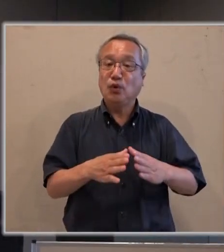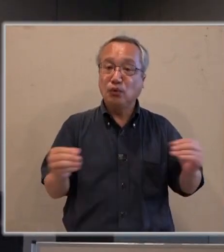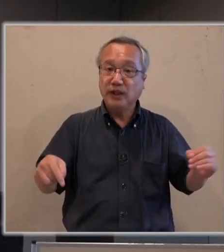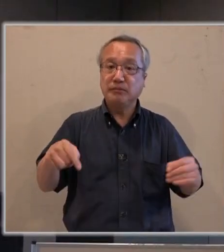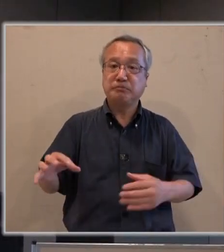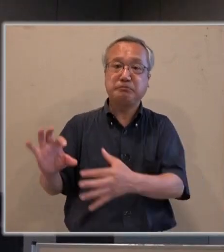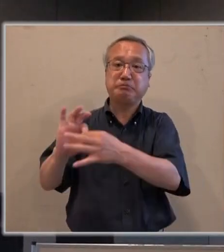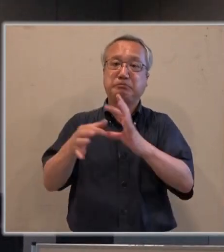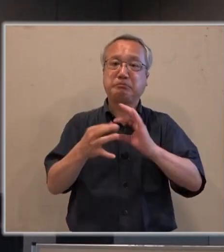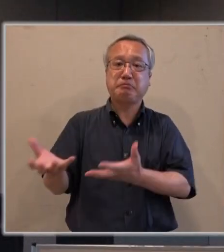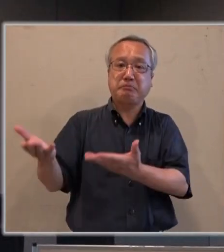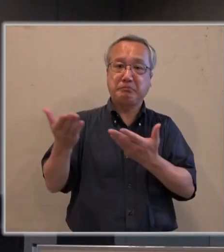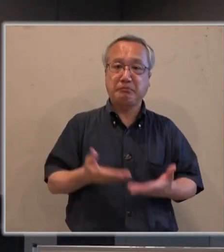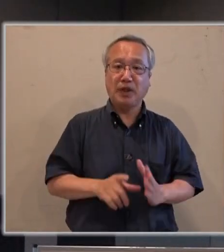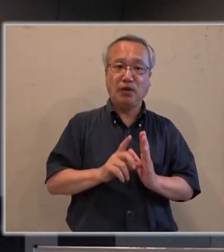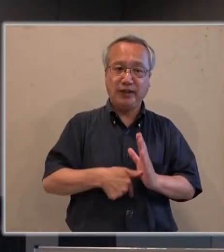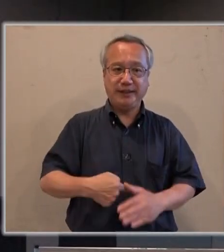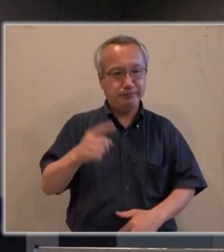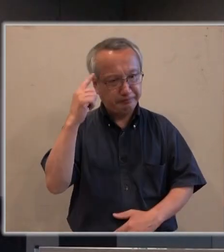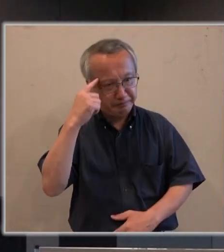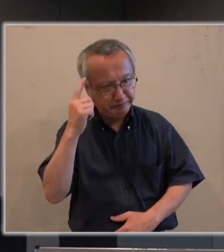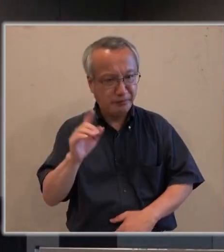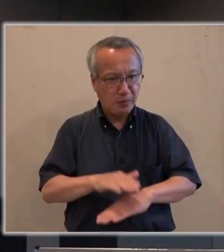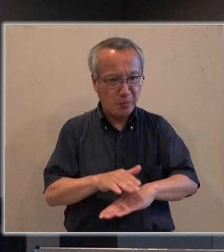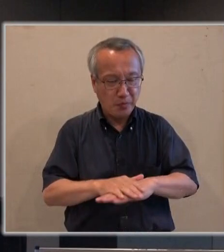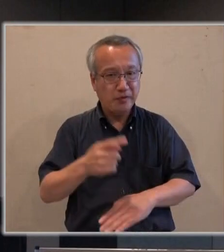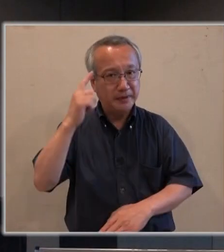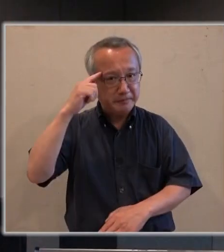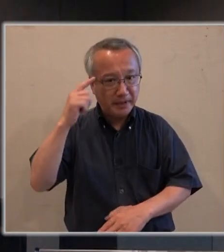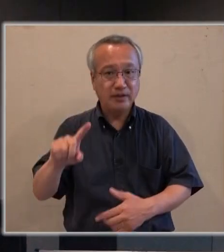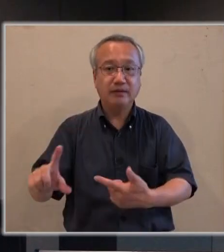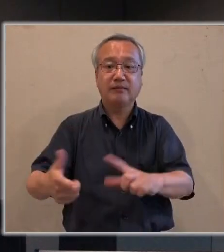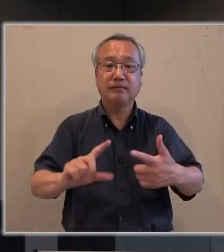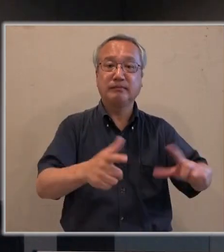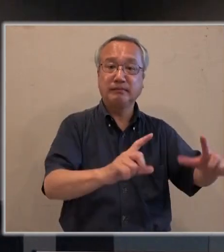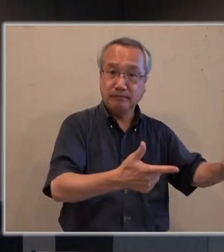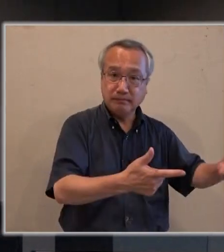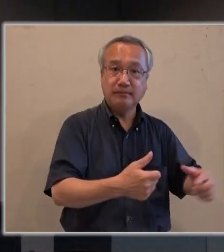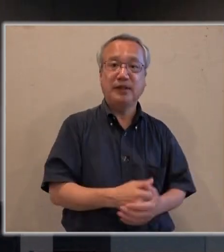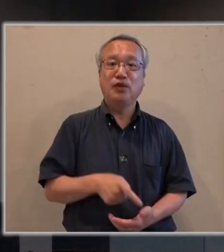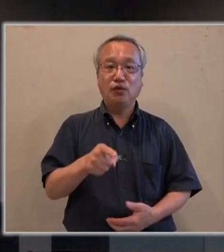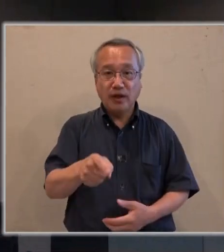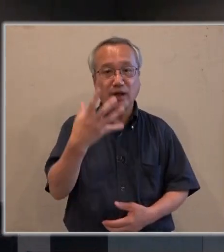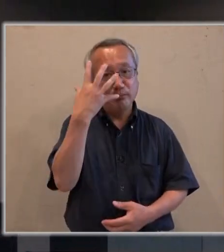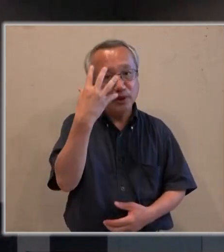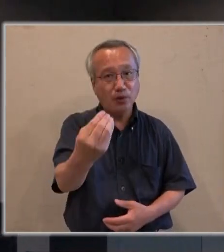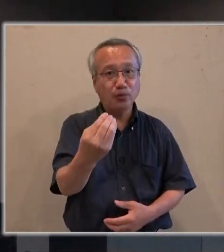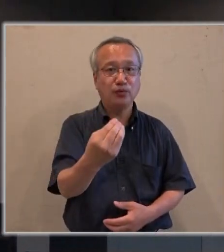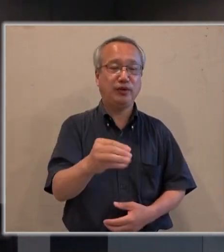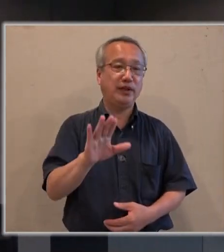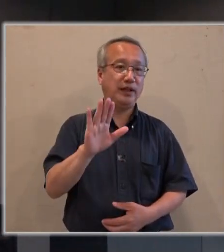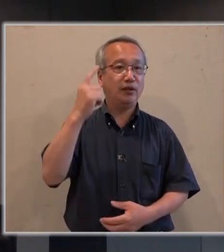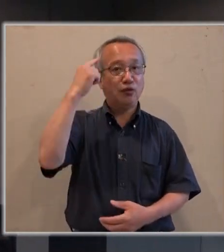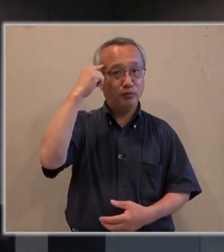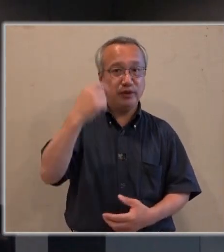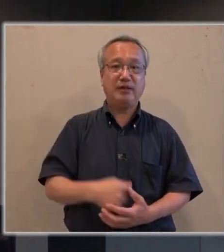ういうふうにアレンジメントしようかっていうのは大会ごとに異なっていて、それが魅力かなというふうに思っています